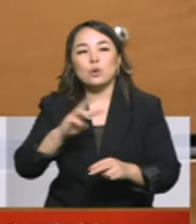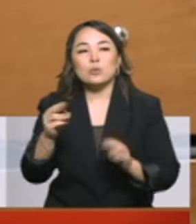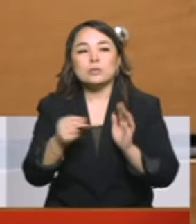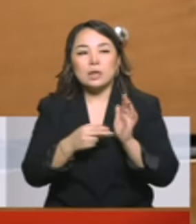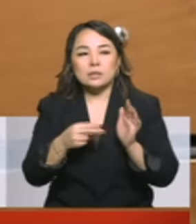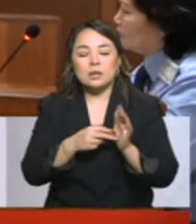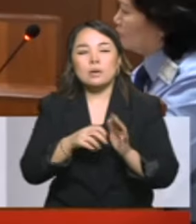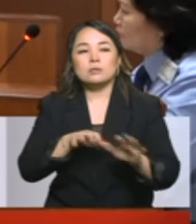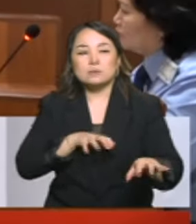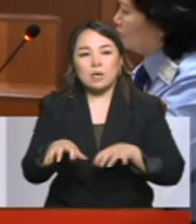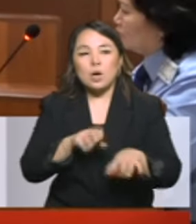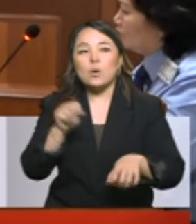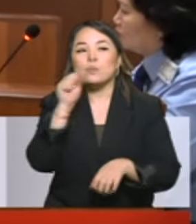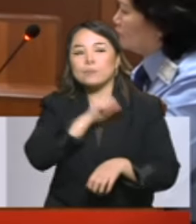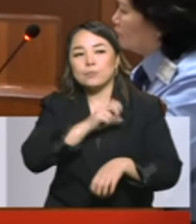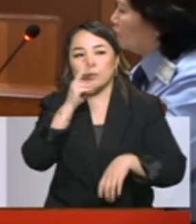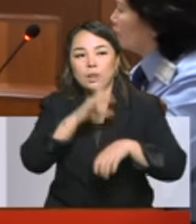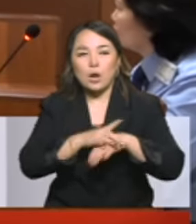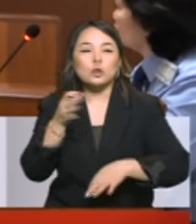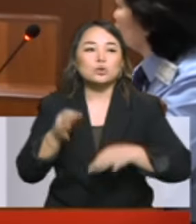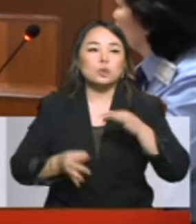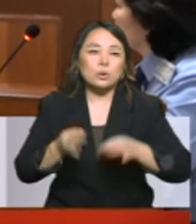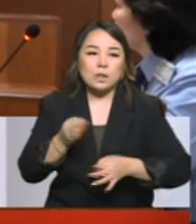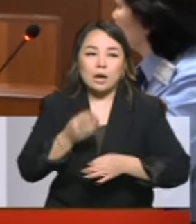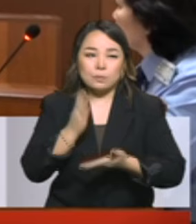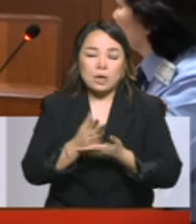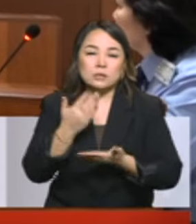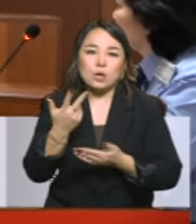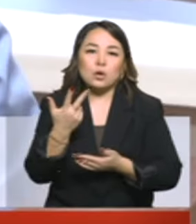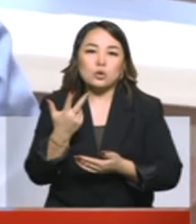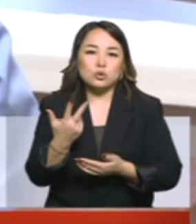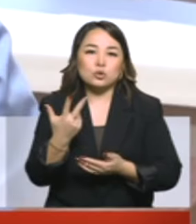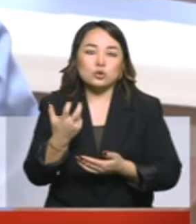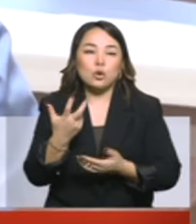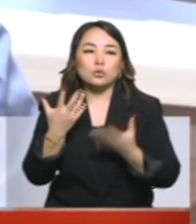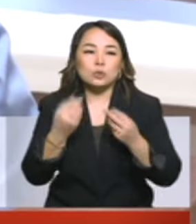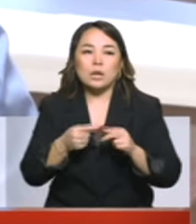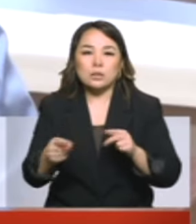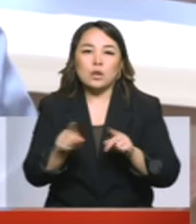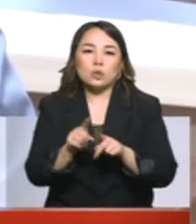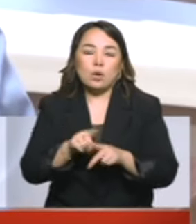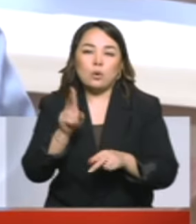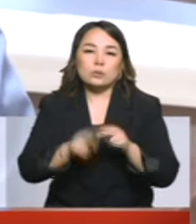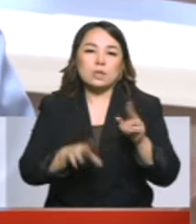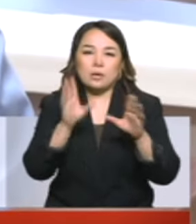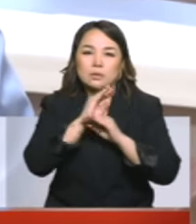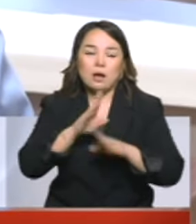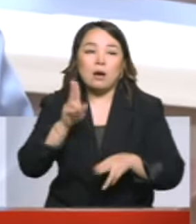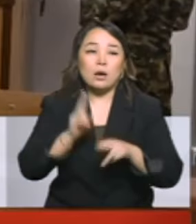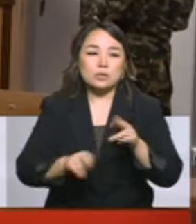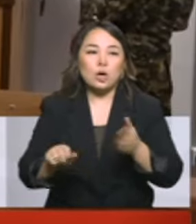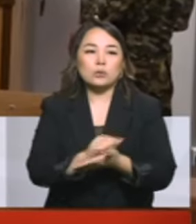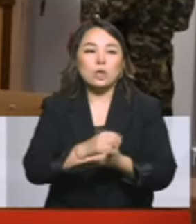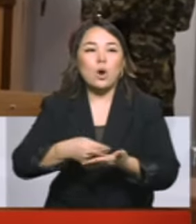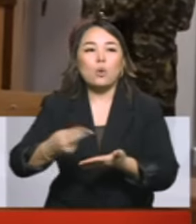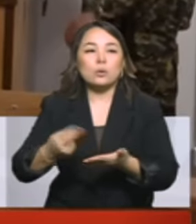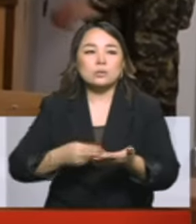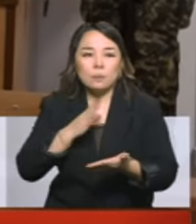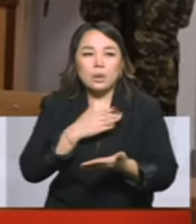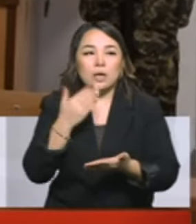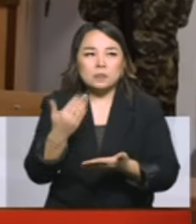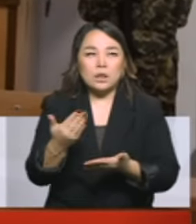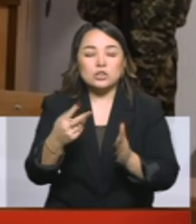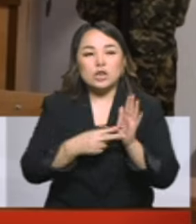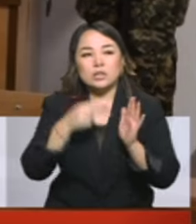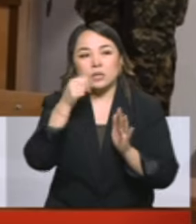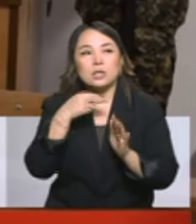теңгені талан-таражға салғандар үшін сотталған, яғни жүзінде орындалмаған жұмыстарды аяқталды деп құжаттарға қол қойған. Ал 7